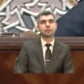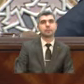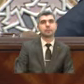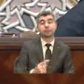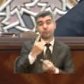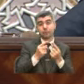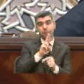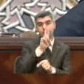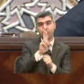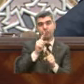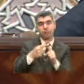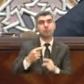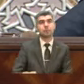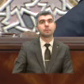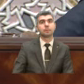من تعقيب إضافي؟